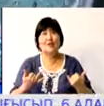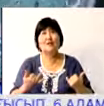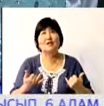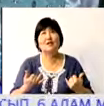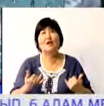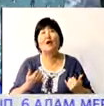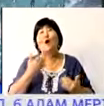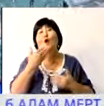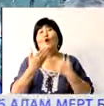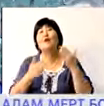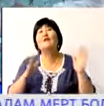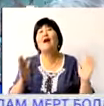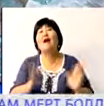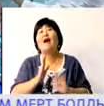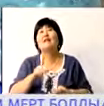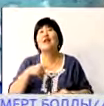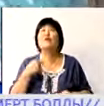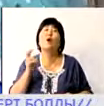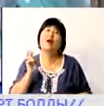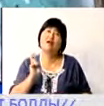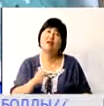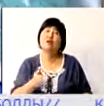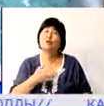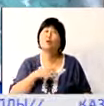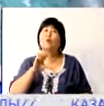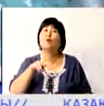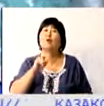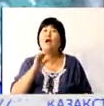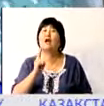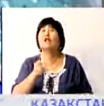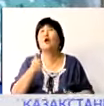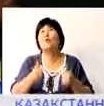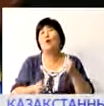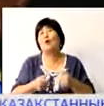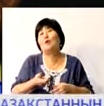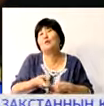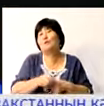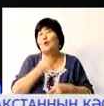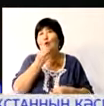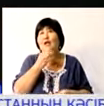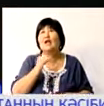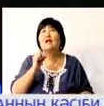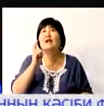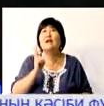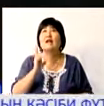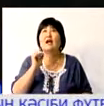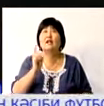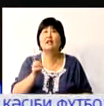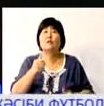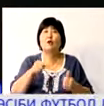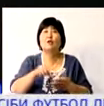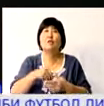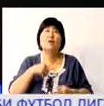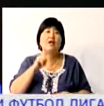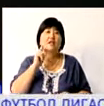сұраны әнін айтуға келдік. Бізге Ботақан байқауы қатты ұнайды. Бекар өнер орталығынан келіп тұрмын. Мен